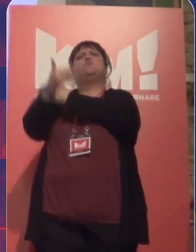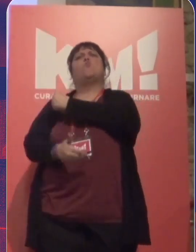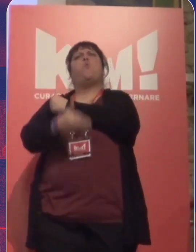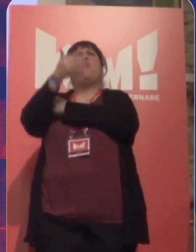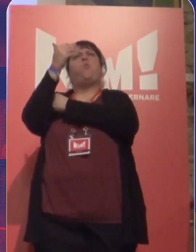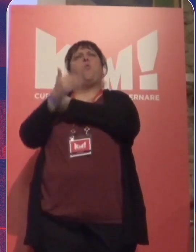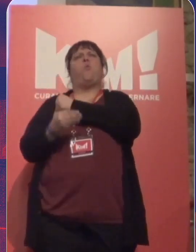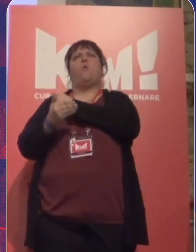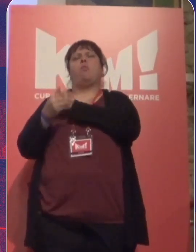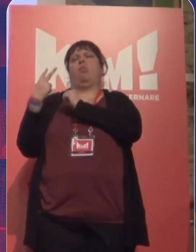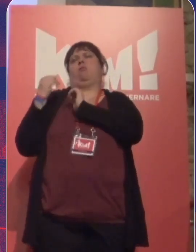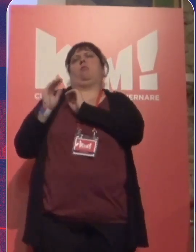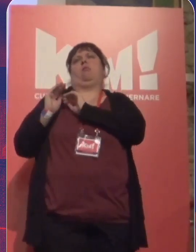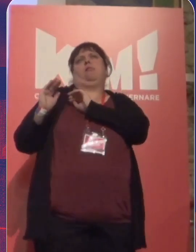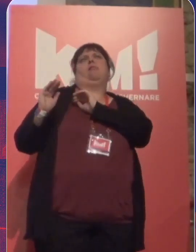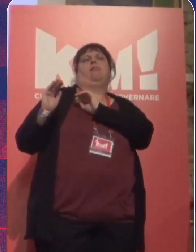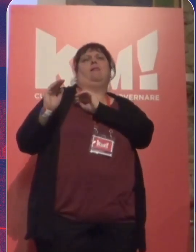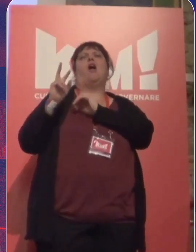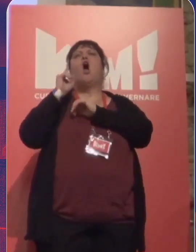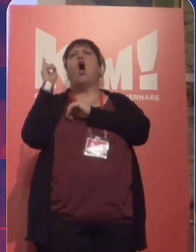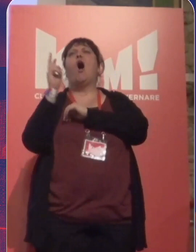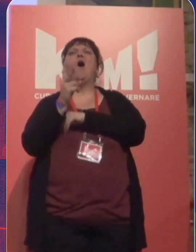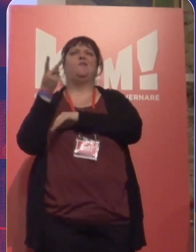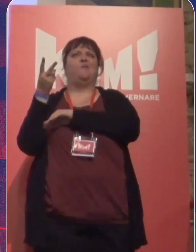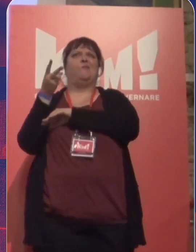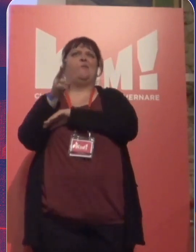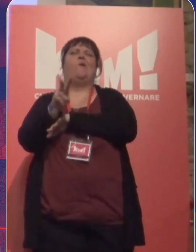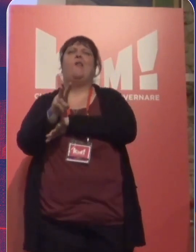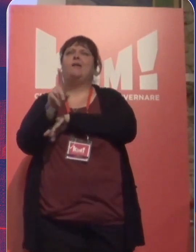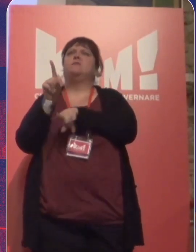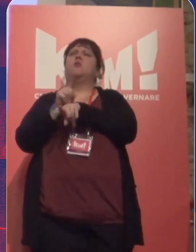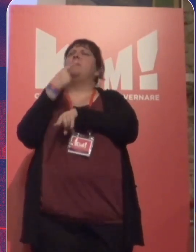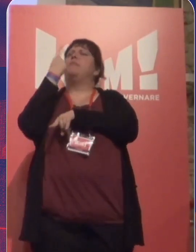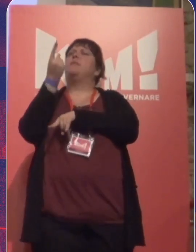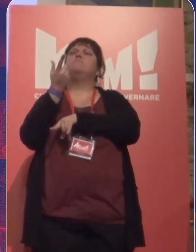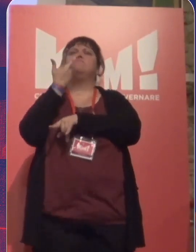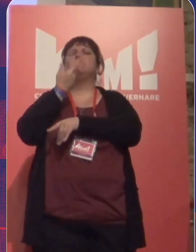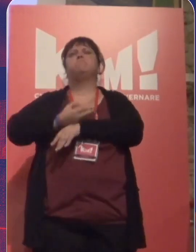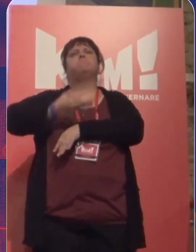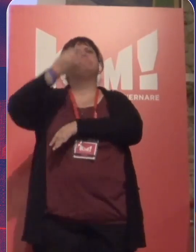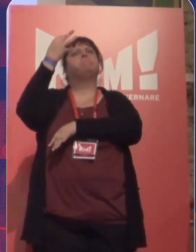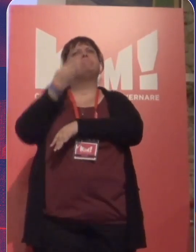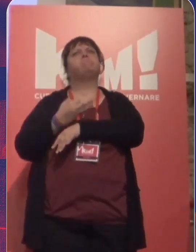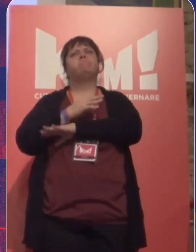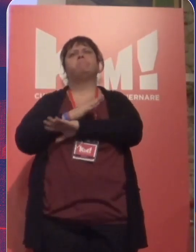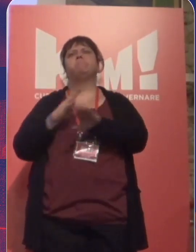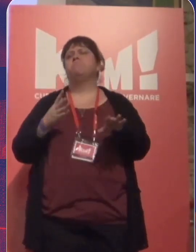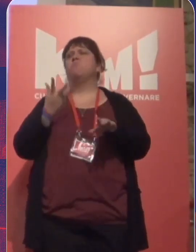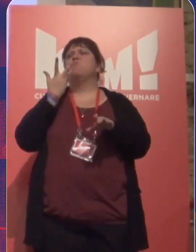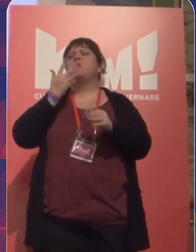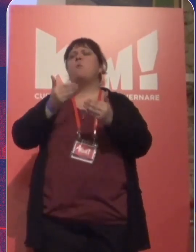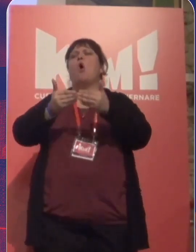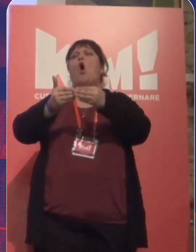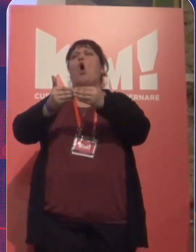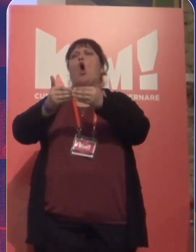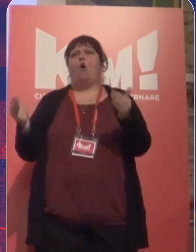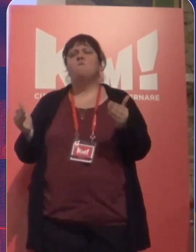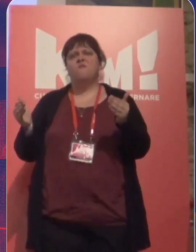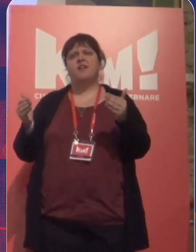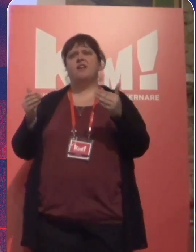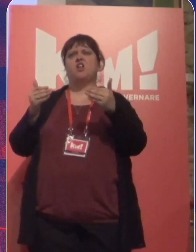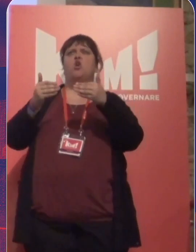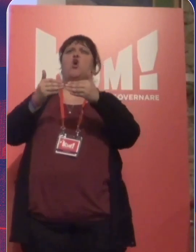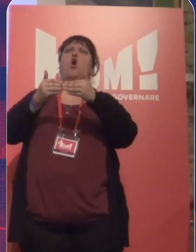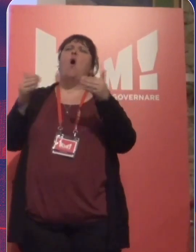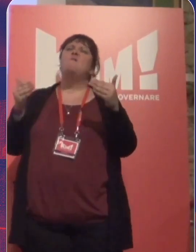violenza ribadiscono la necessità di stabilire appunto confini che assomigliano più a